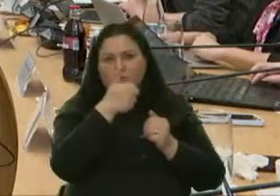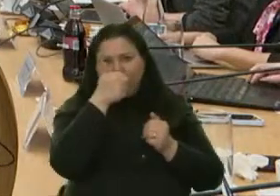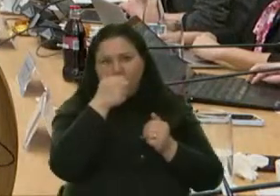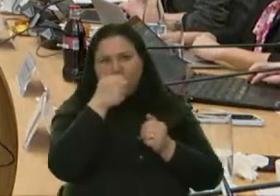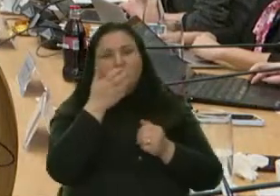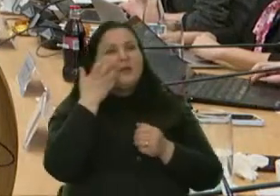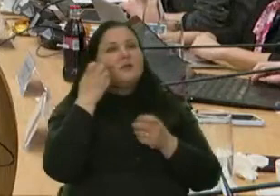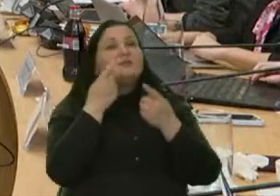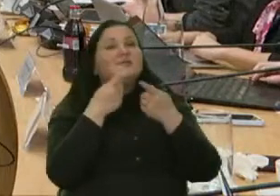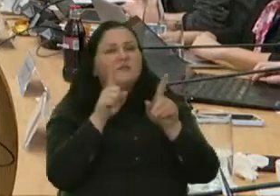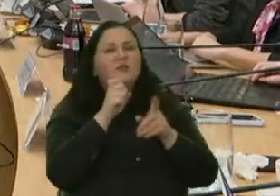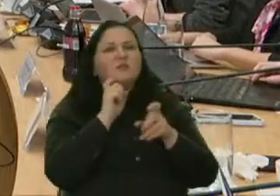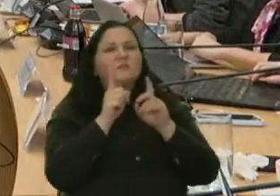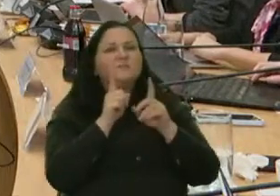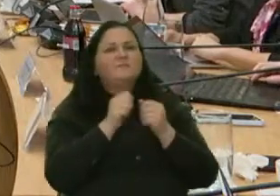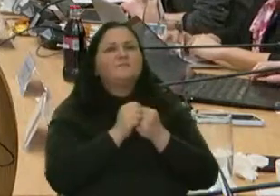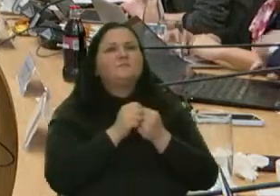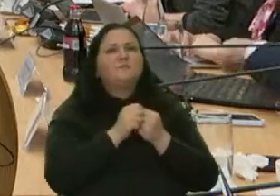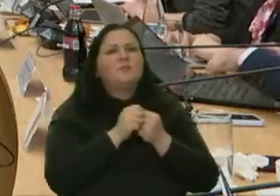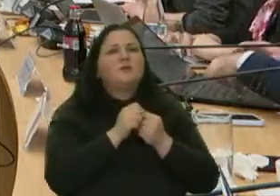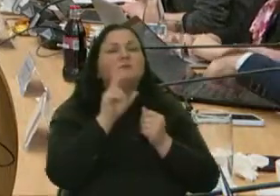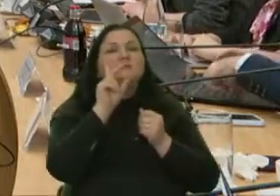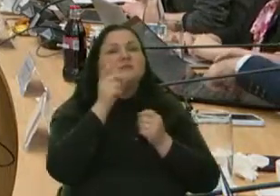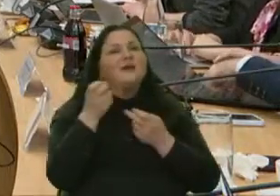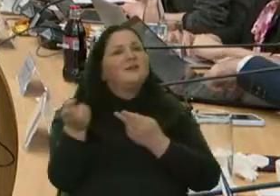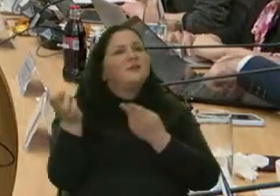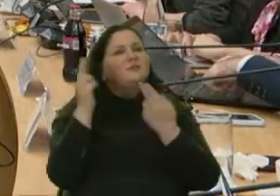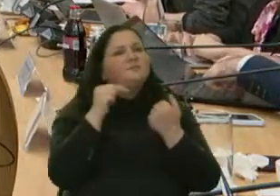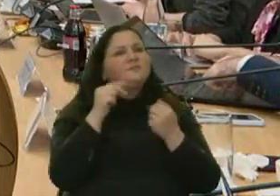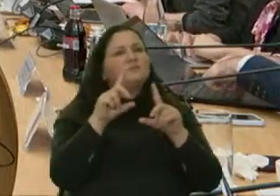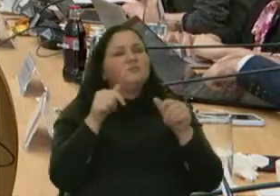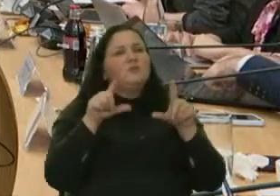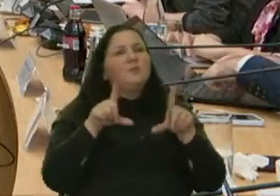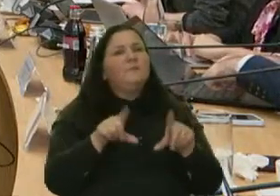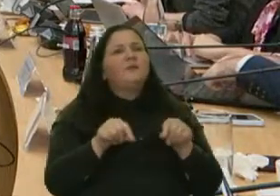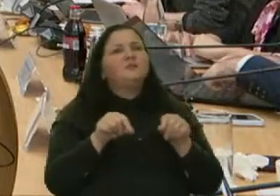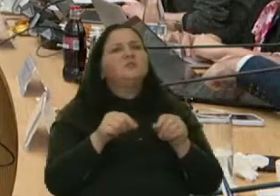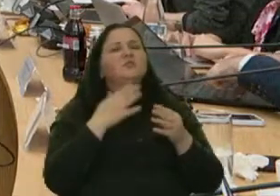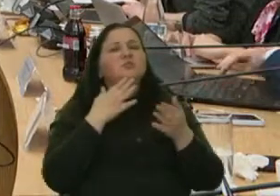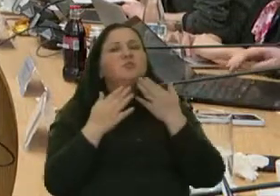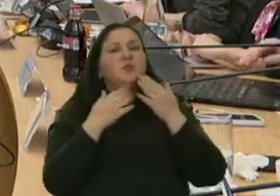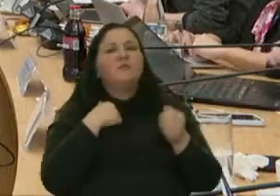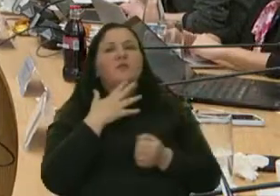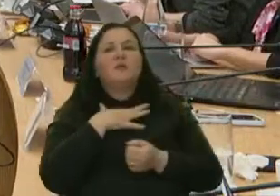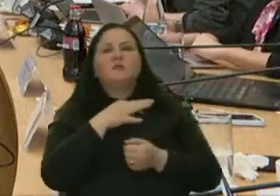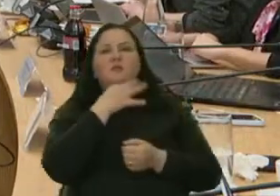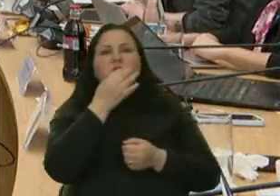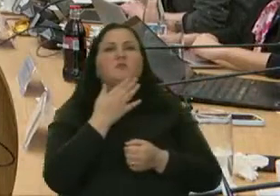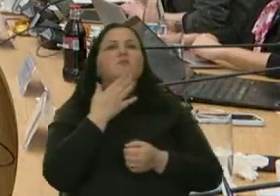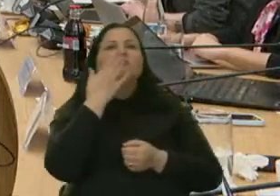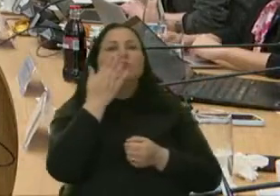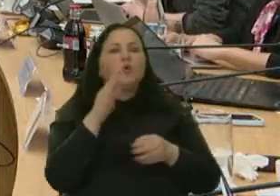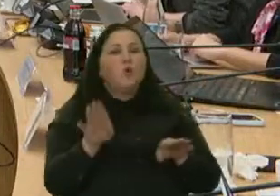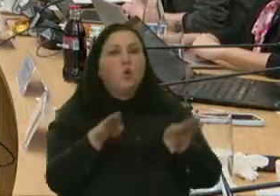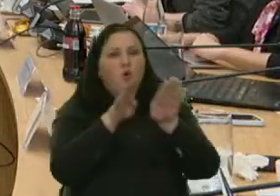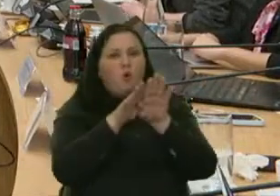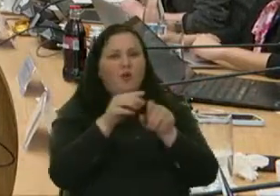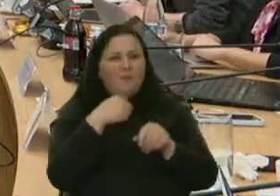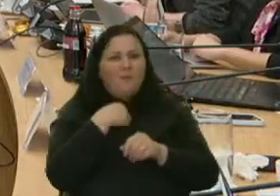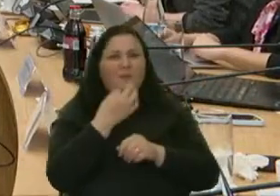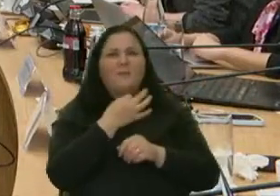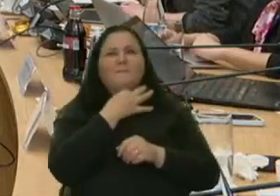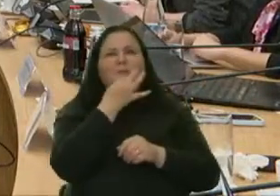Revanșa la diverse Dar revenind domnul președinte de ședință asta voiam să spun că i mulțumesc colegei mele pentru